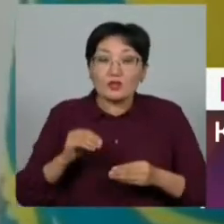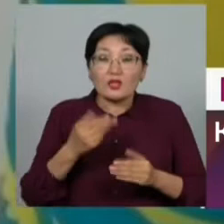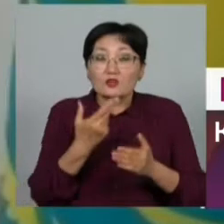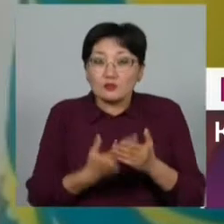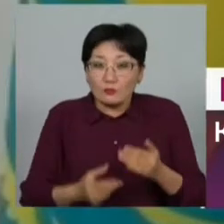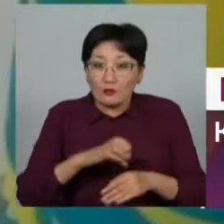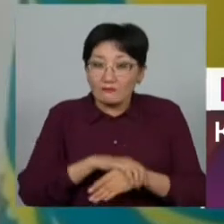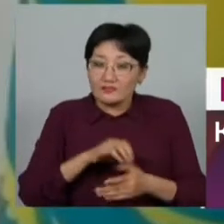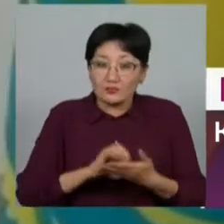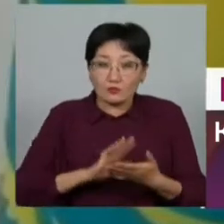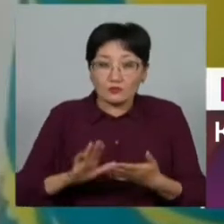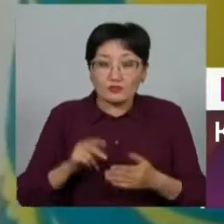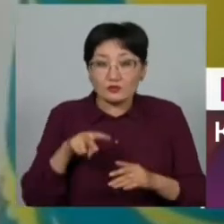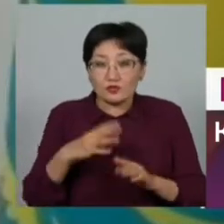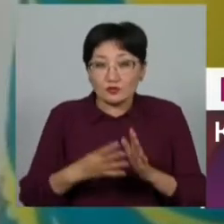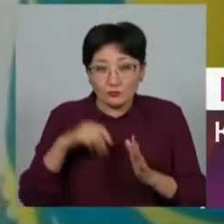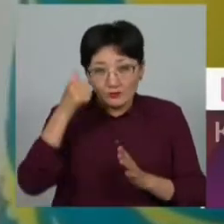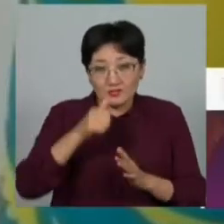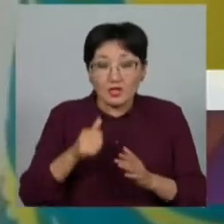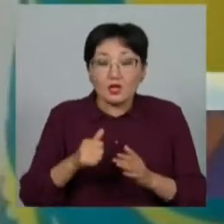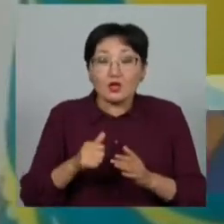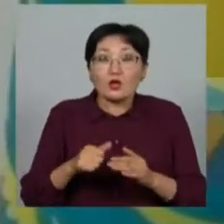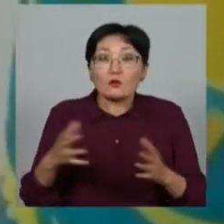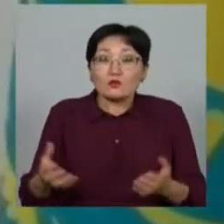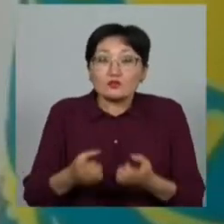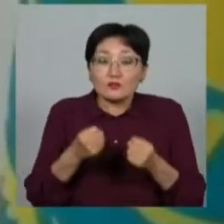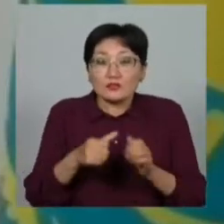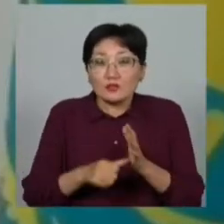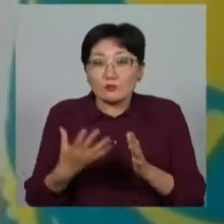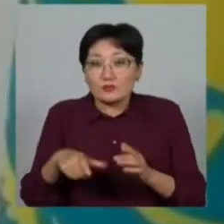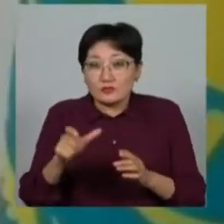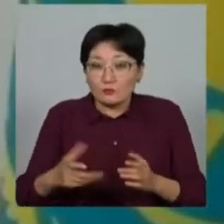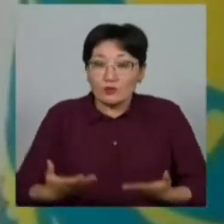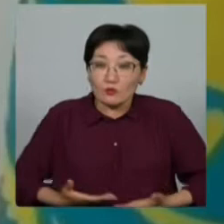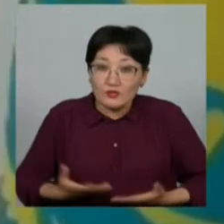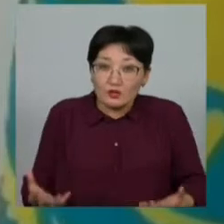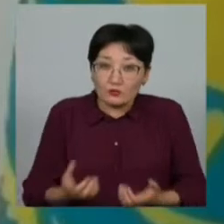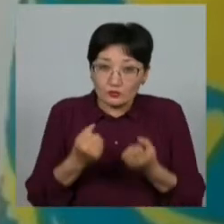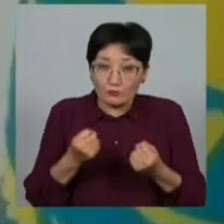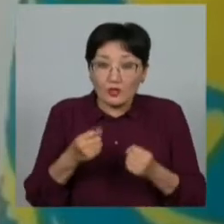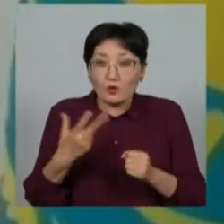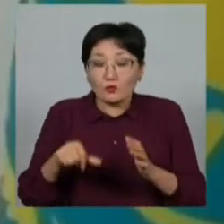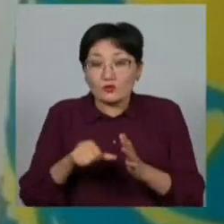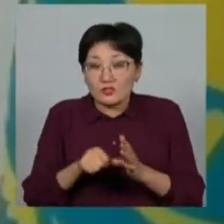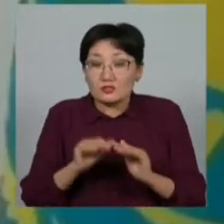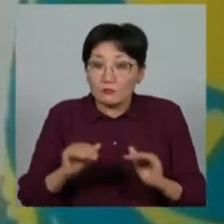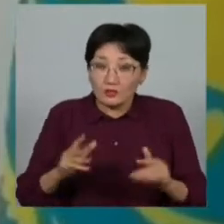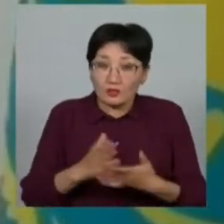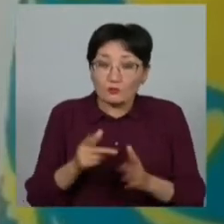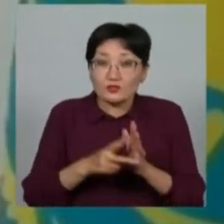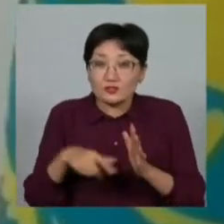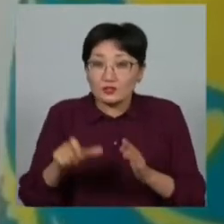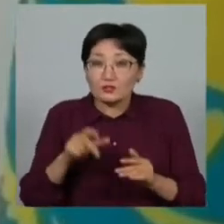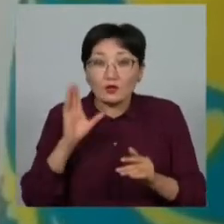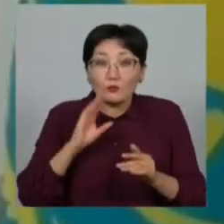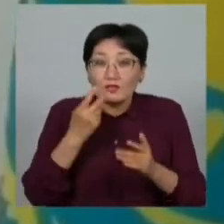фактісі тіркелмеді. Ал 2019 жылда алар болса, құтқарушылар 65 адамның өміріне араша болды. Оның 36-сы балалар. 8 адам суға